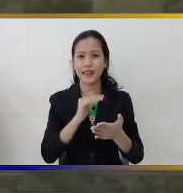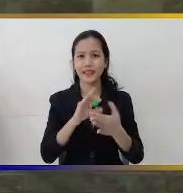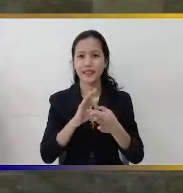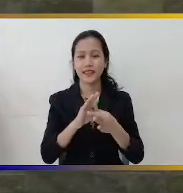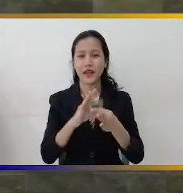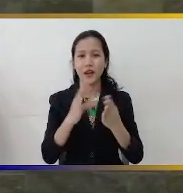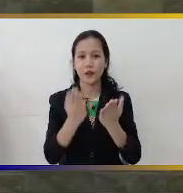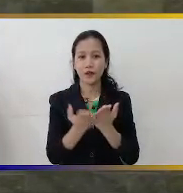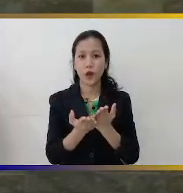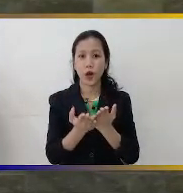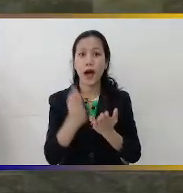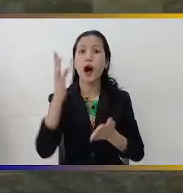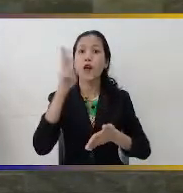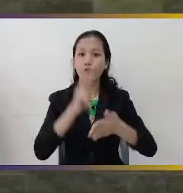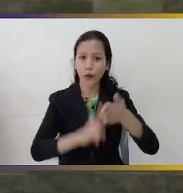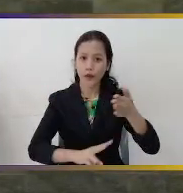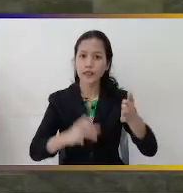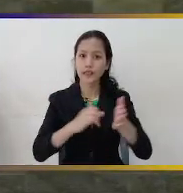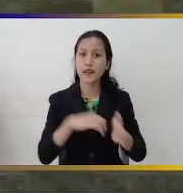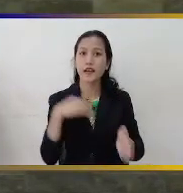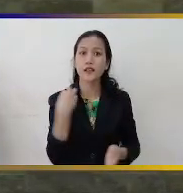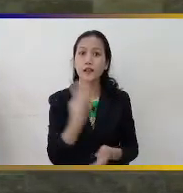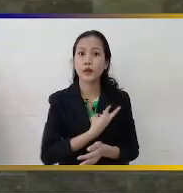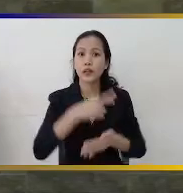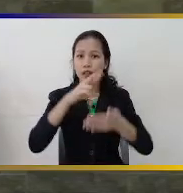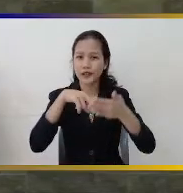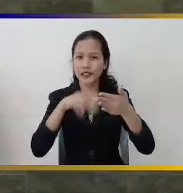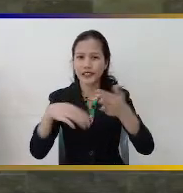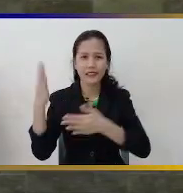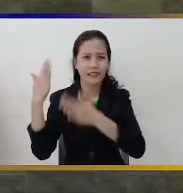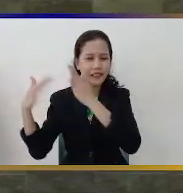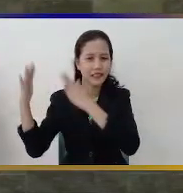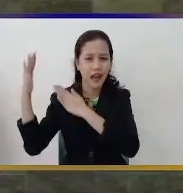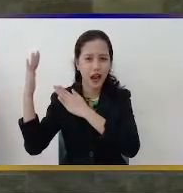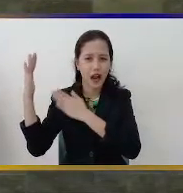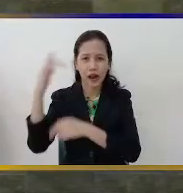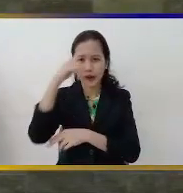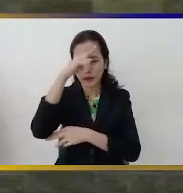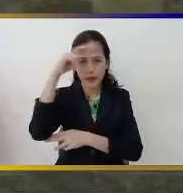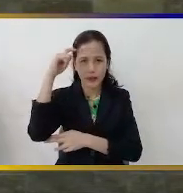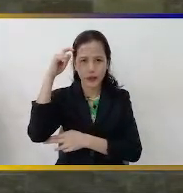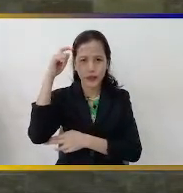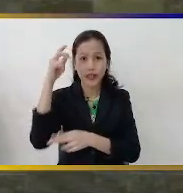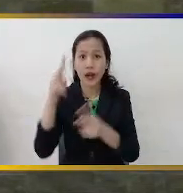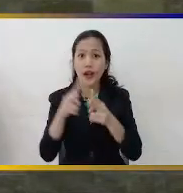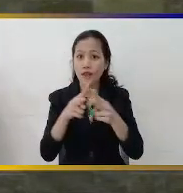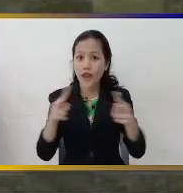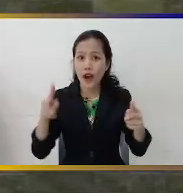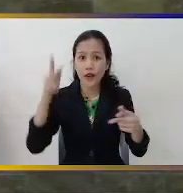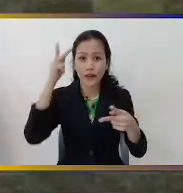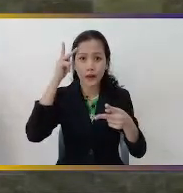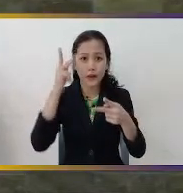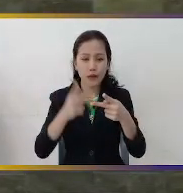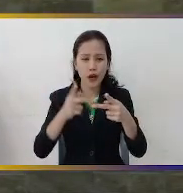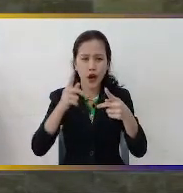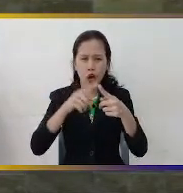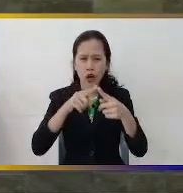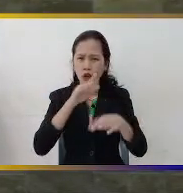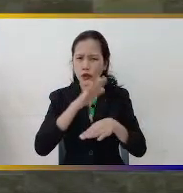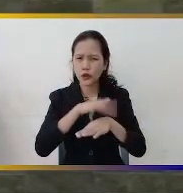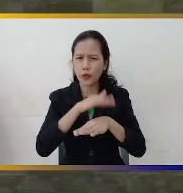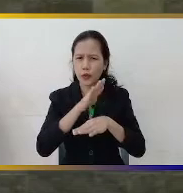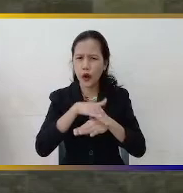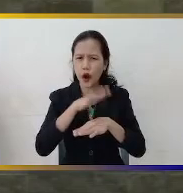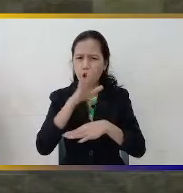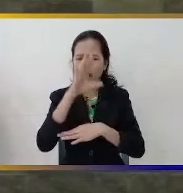yung key verse na binasa po natin kanina, because the very purpose of the book of Micah is to warn God's